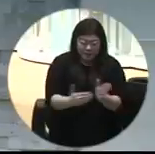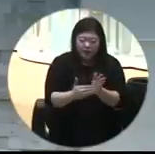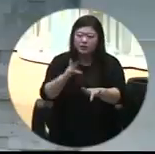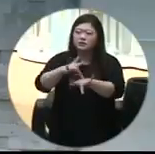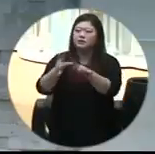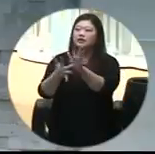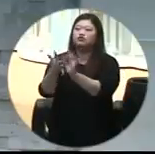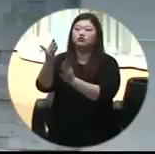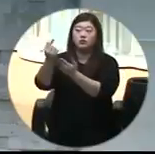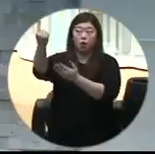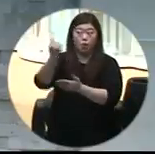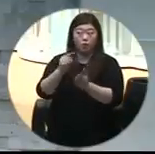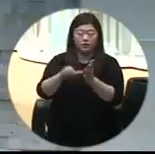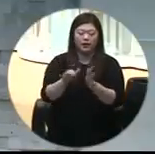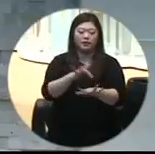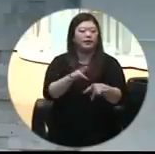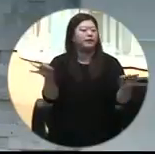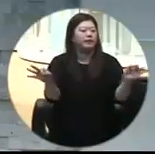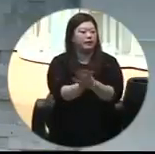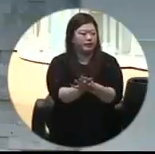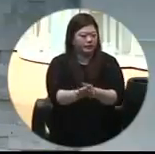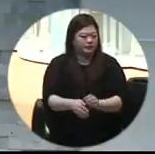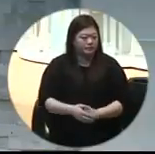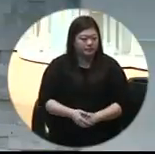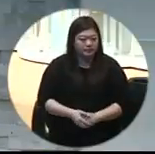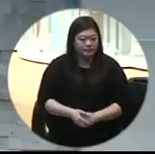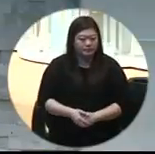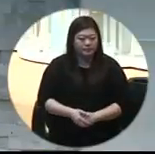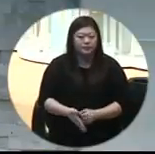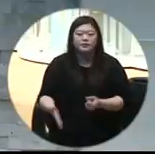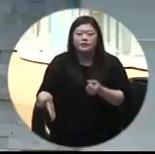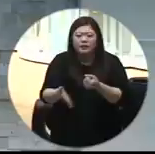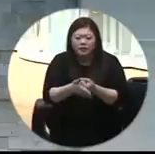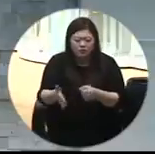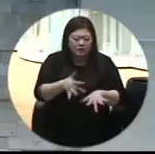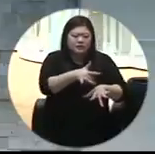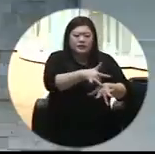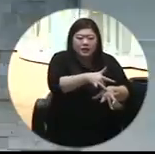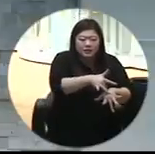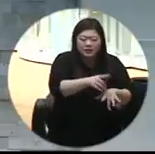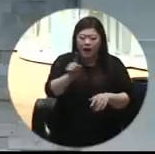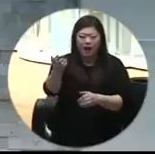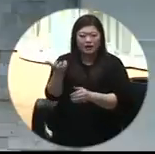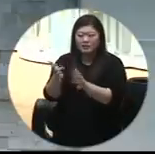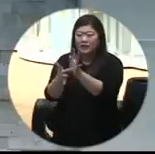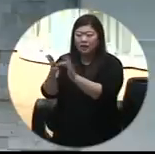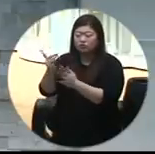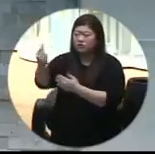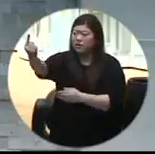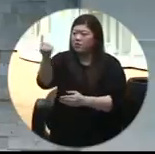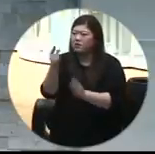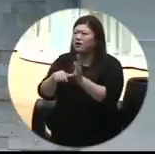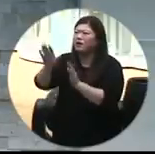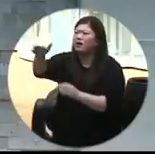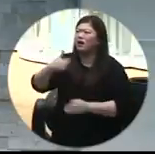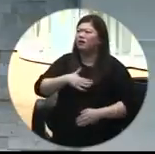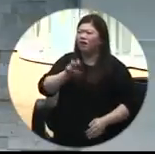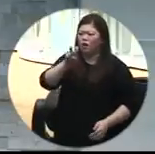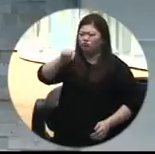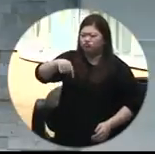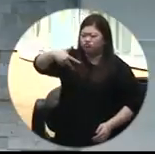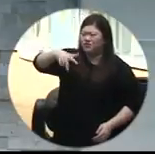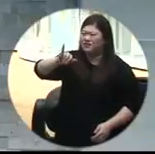보면 자신들이 예수님을 향해서 이렇게 말합니다. 무지갱으로 들어가라